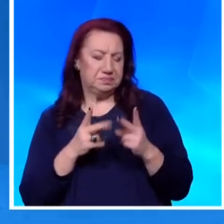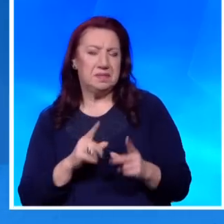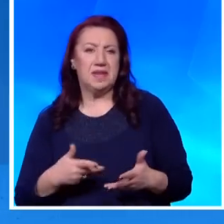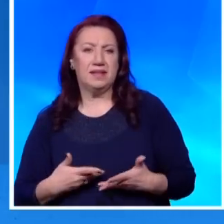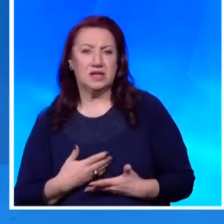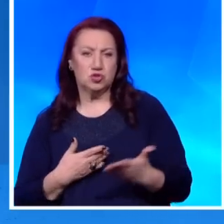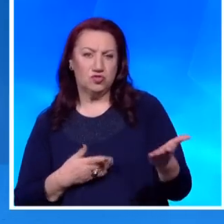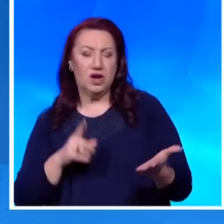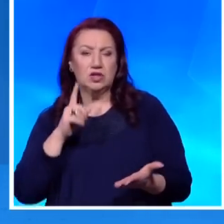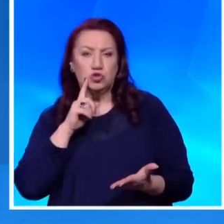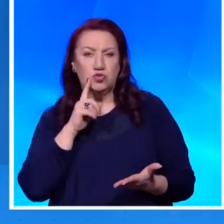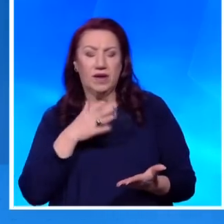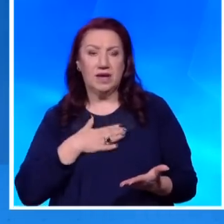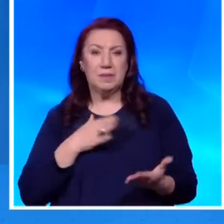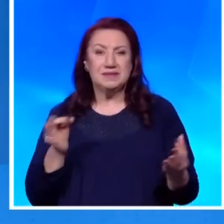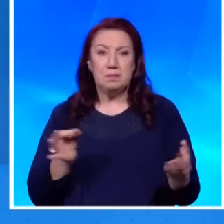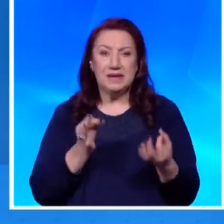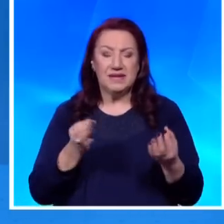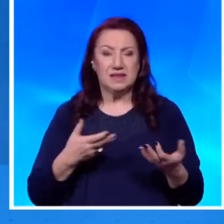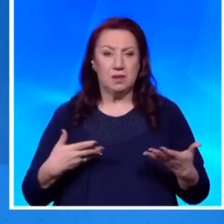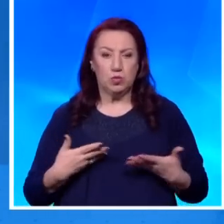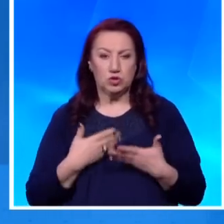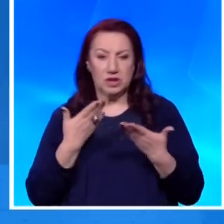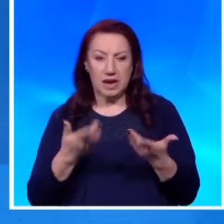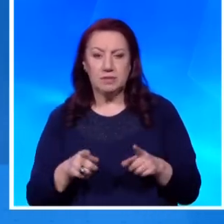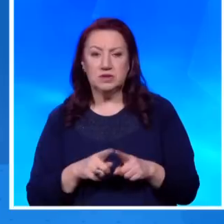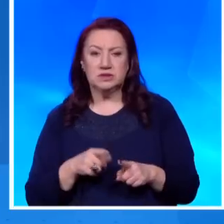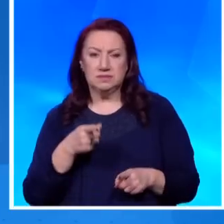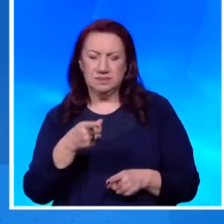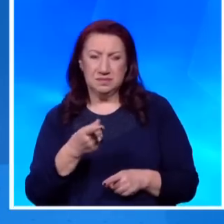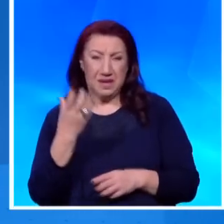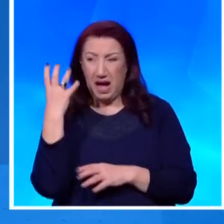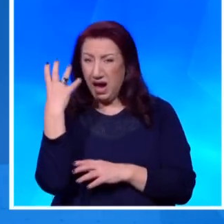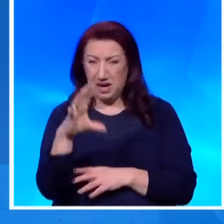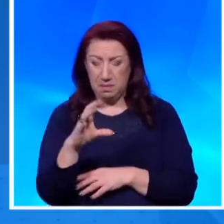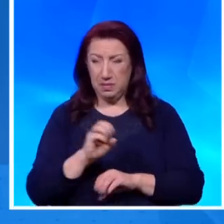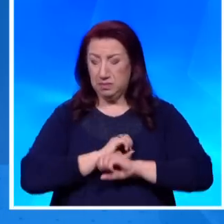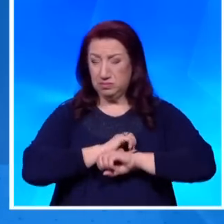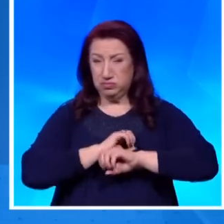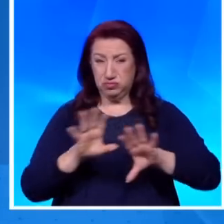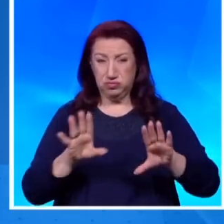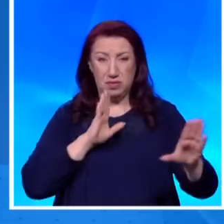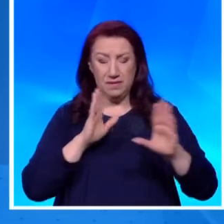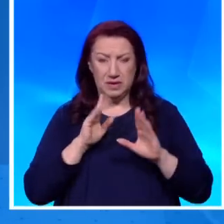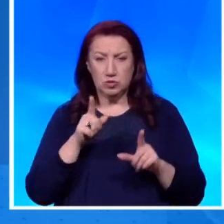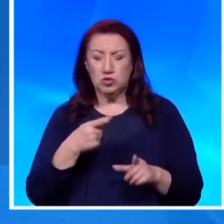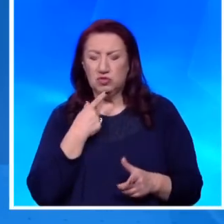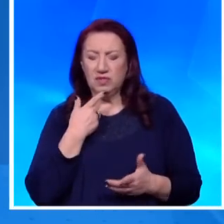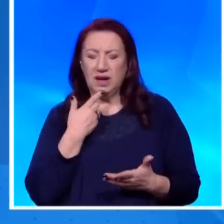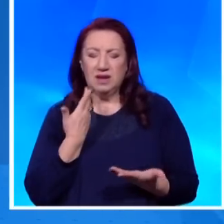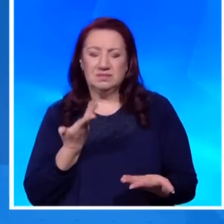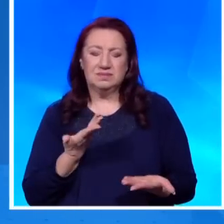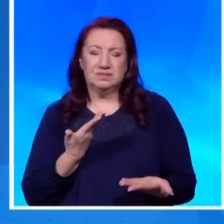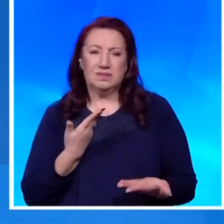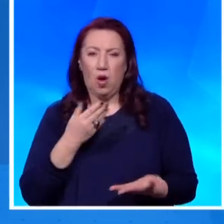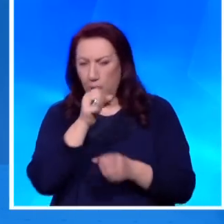потребности. За съвета е смущаващо безкритичното и широко разпространение на клип, унижаващ човешкото достоинство и безцеремонното погазване на добрите